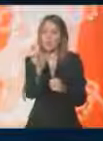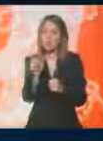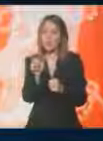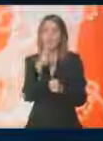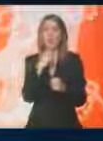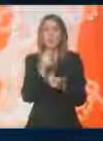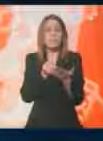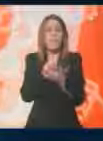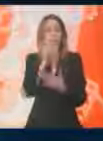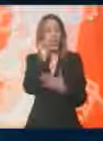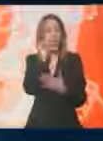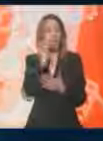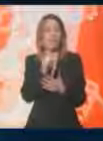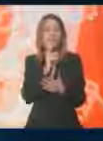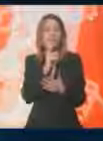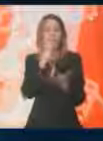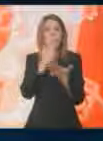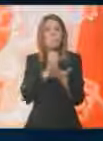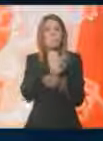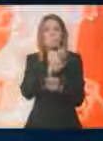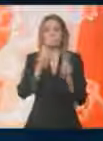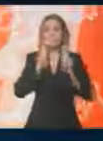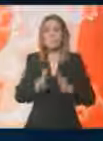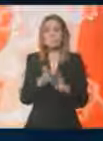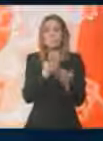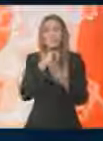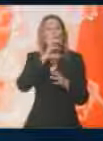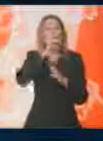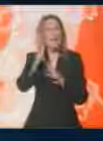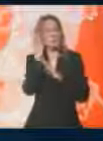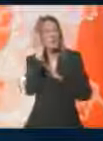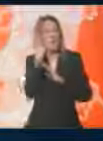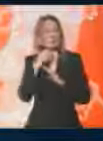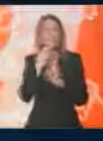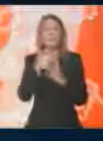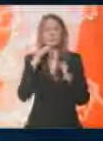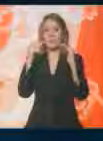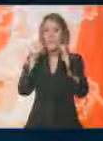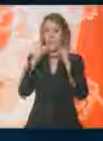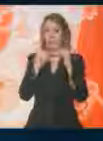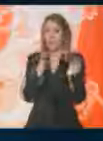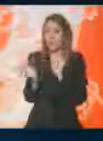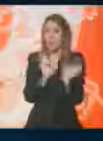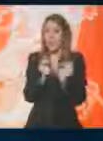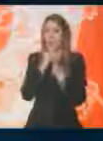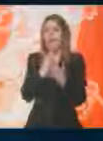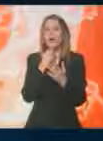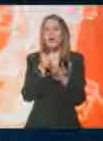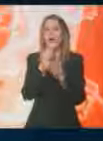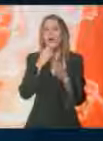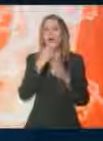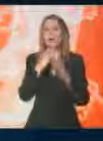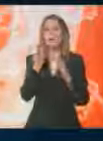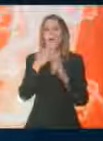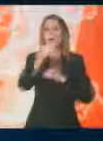koji je to broj ljudi koji će biti bez mogućnosti da se smesti, da bi paralelno pripremili i izvesan broj kontejnera